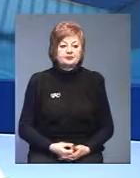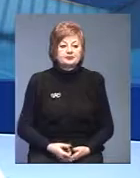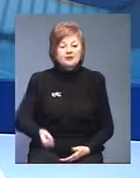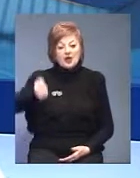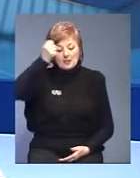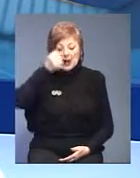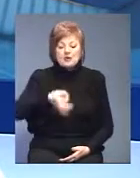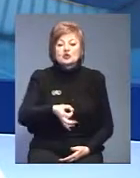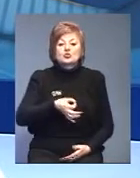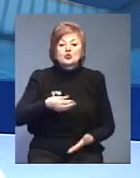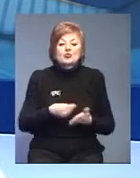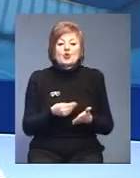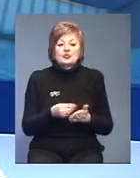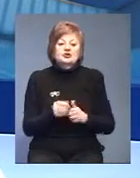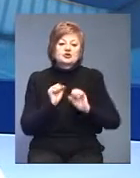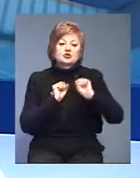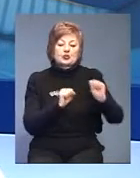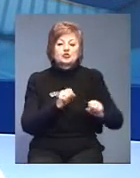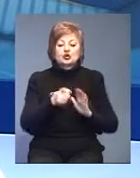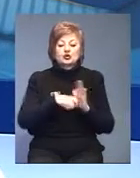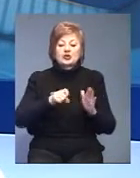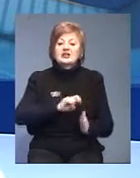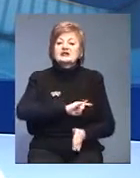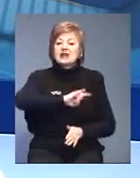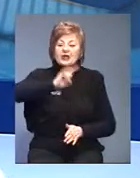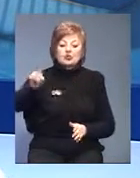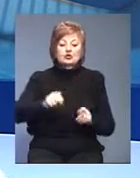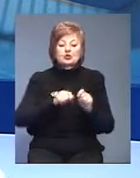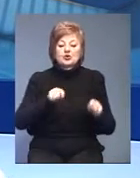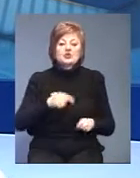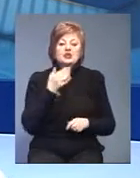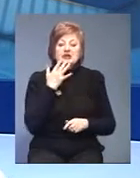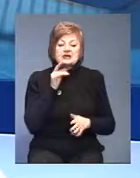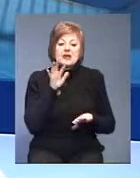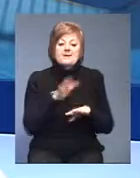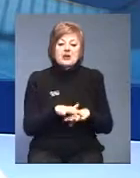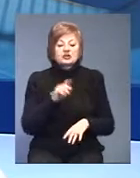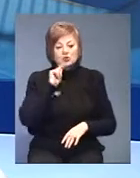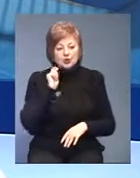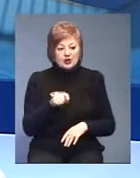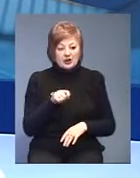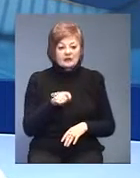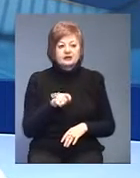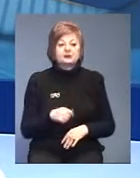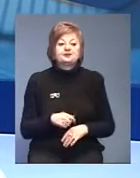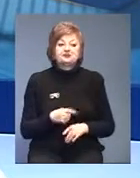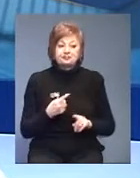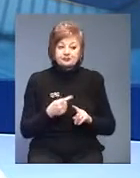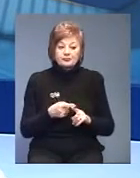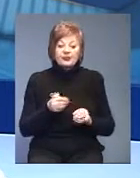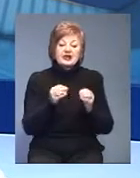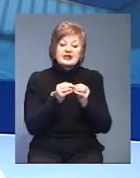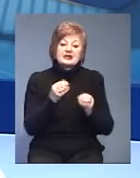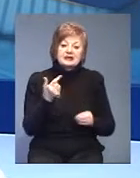Пам'ятну монету, присвячену захисникам Донецького аеропорту, презентували у Національному банку України, передає UA:Перші. Номінал